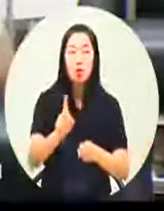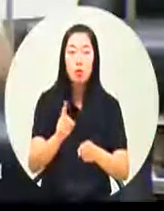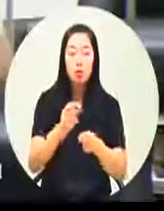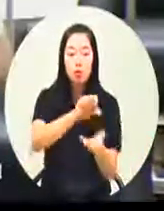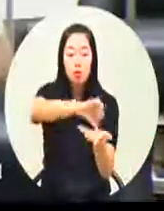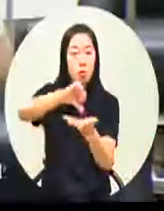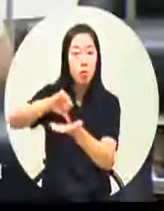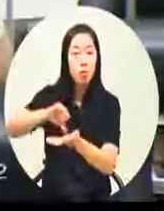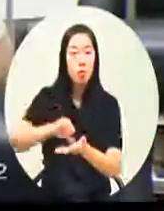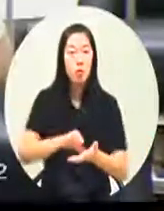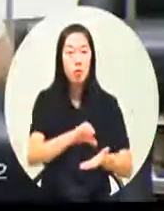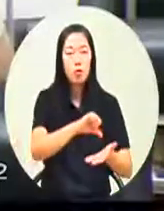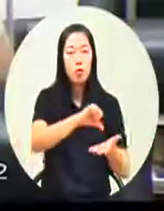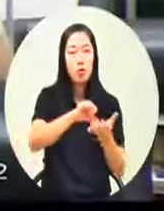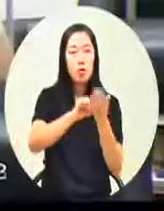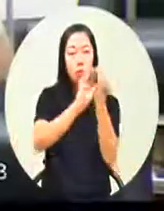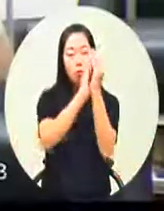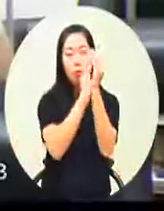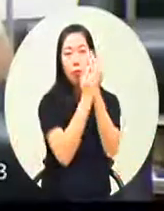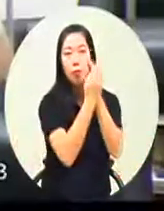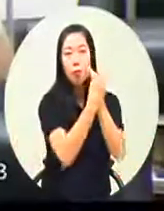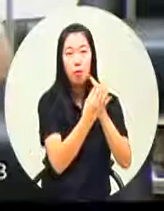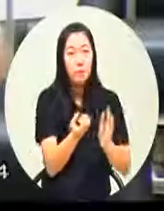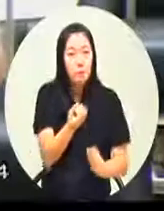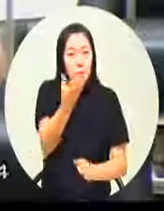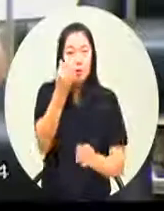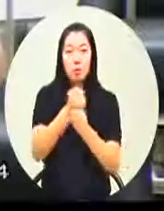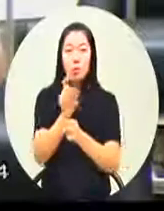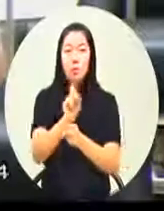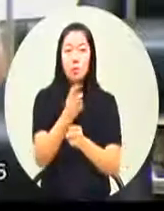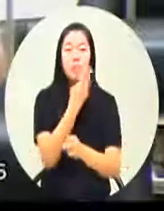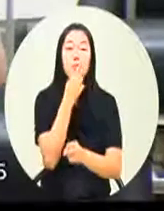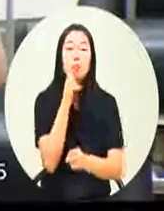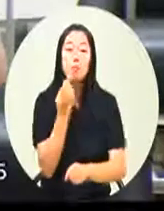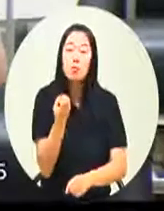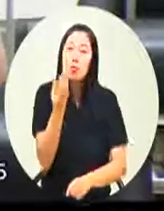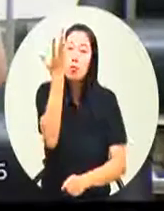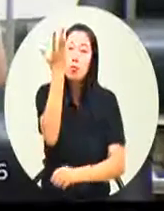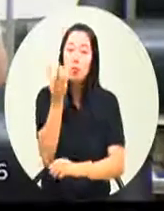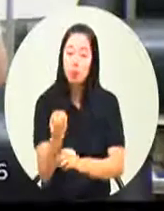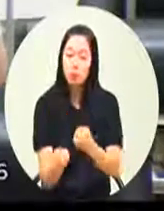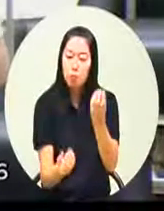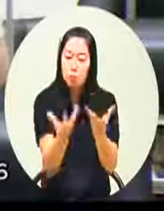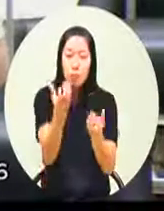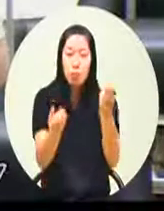是种梅花树种什么树